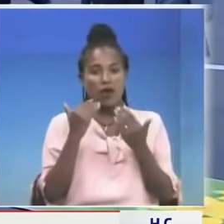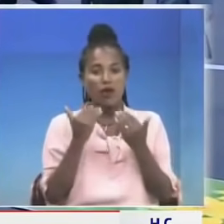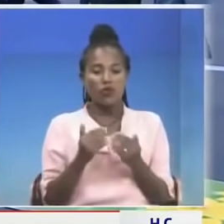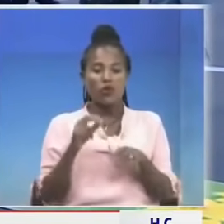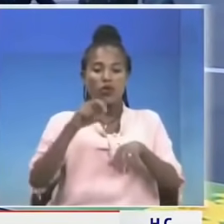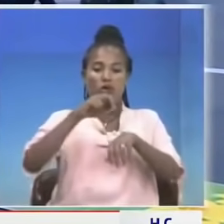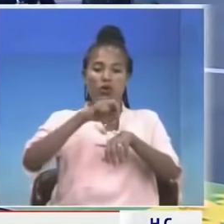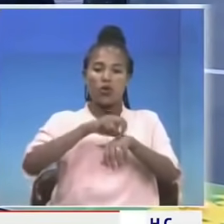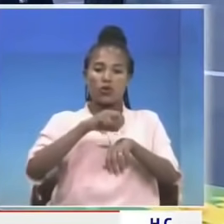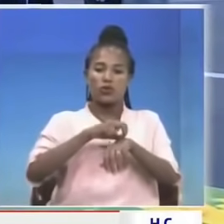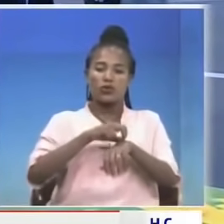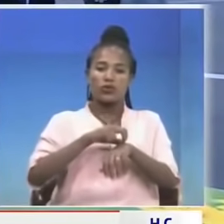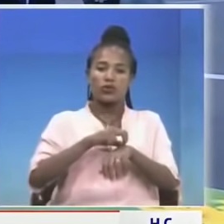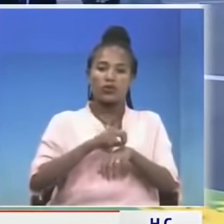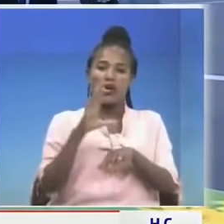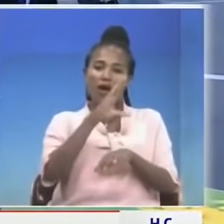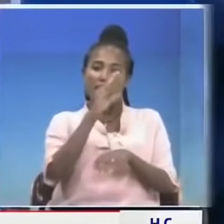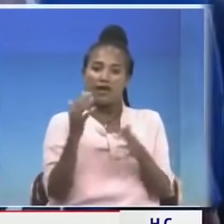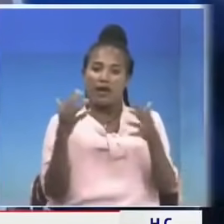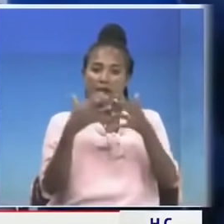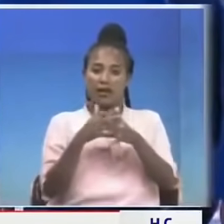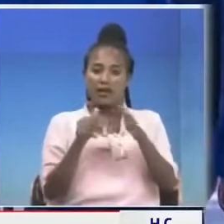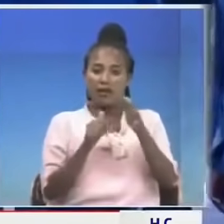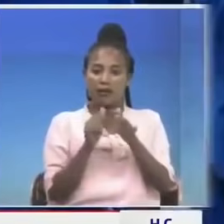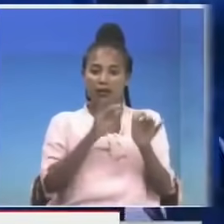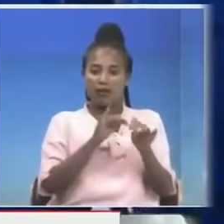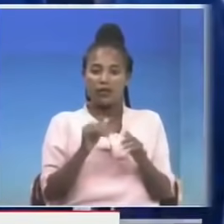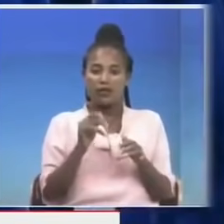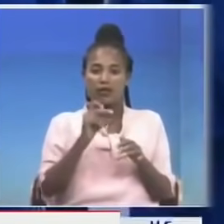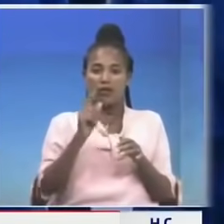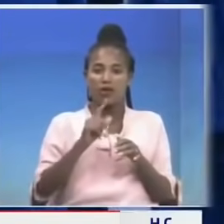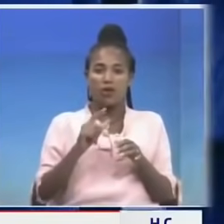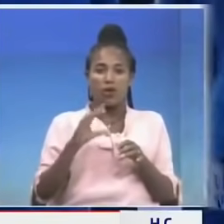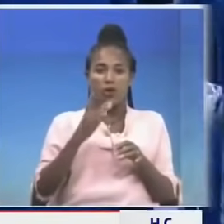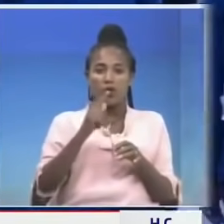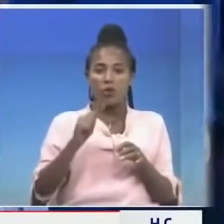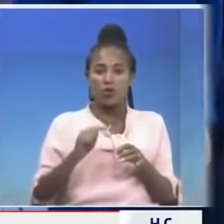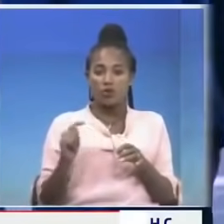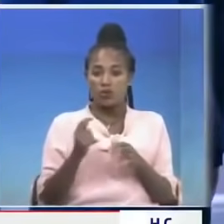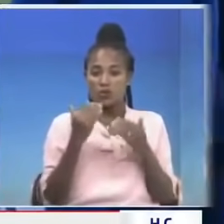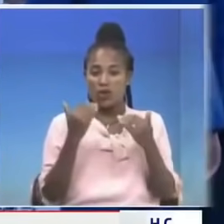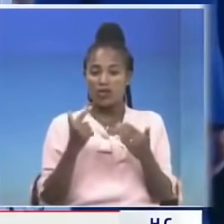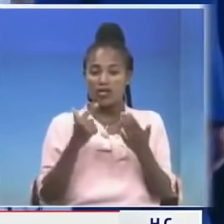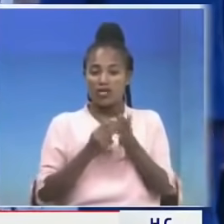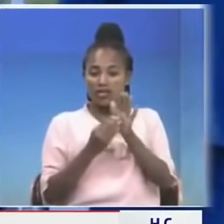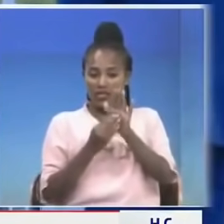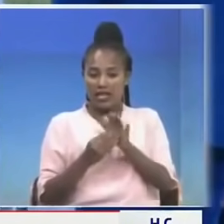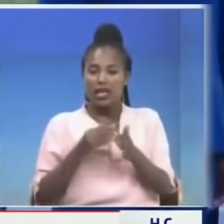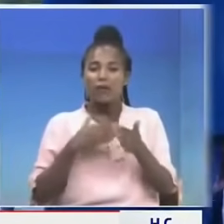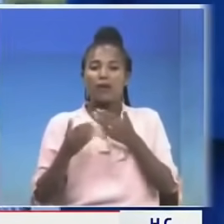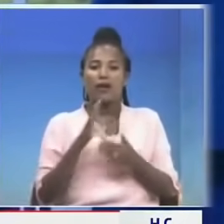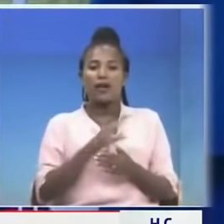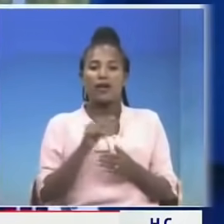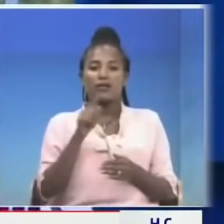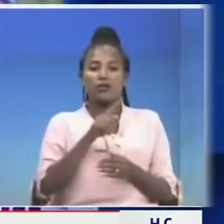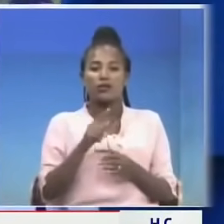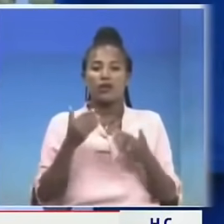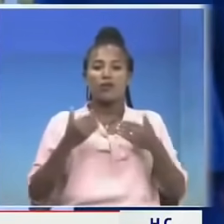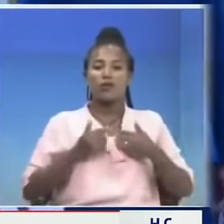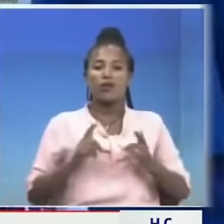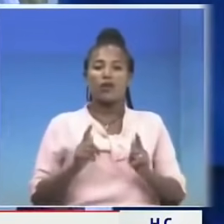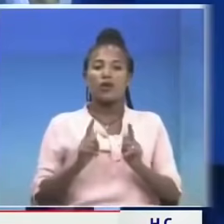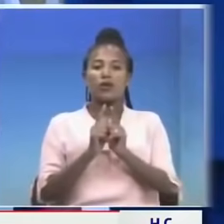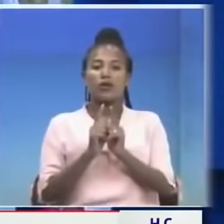የወቅቱ የአፍሪካ ህብረት ሊቀመንበር ደግሞ ዲሞክራቲክ ሪፐብሊክ ኮንጎ ስለሆነች ይህንን ጫና ለመቃለል እና ከእሳቸው ጋር የሚኖረው